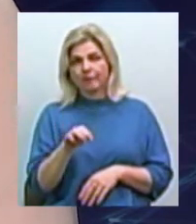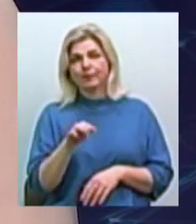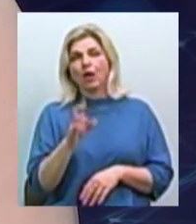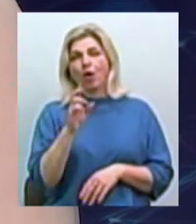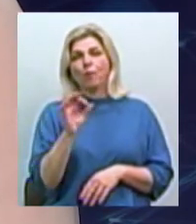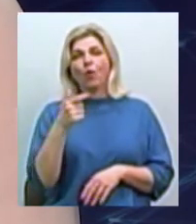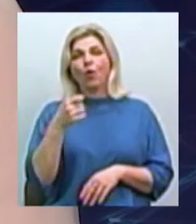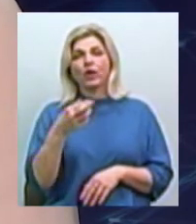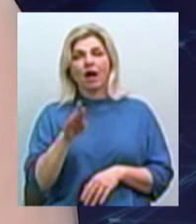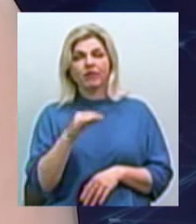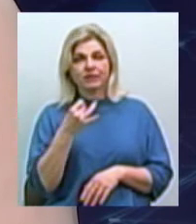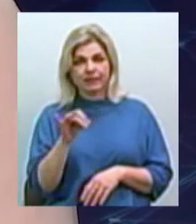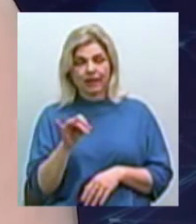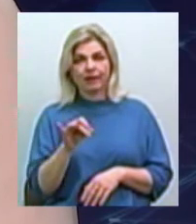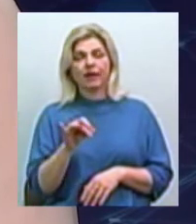після зараз